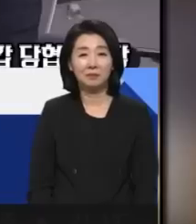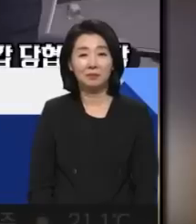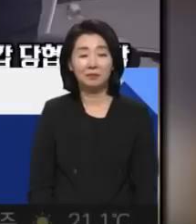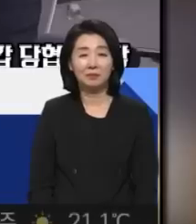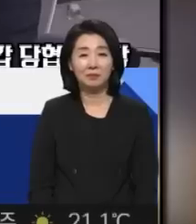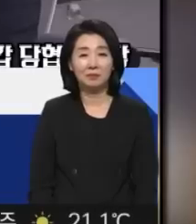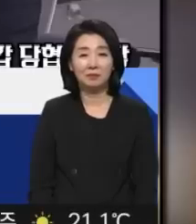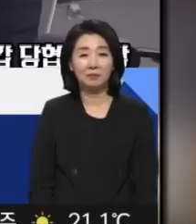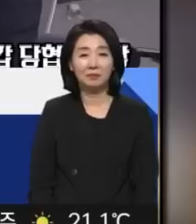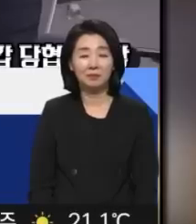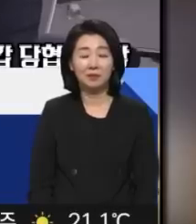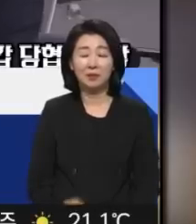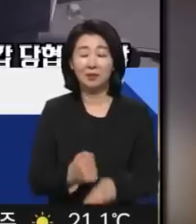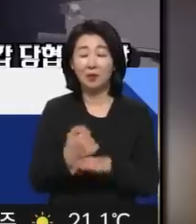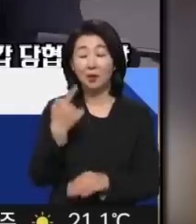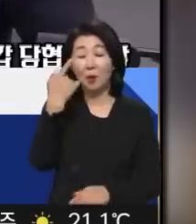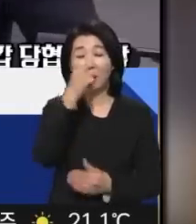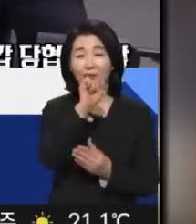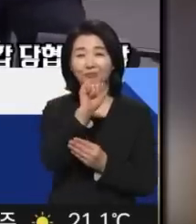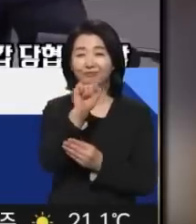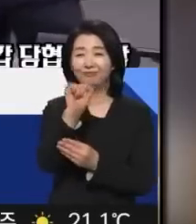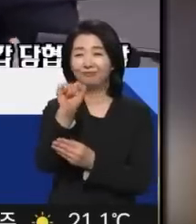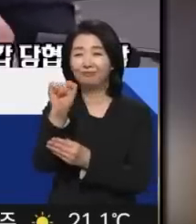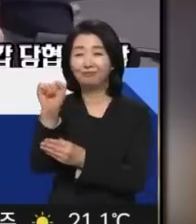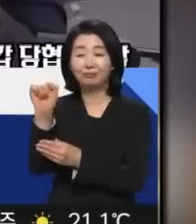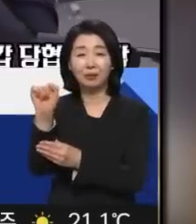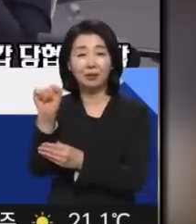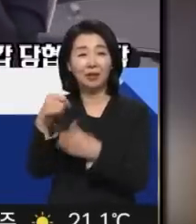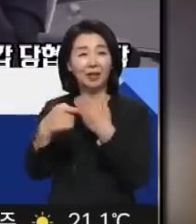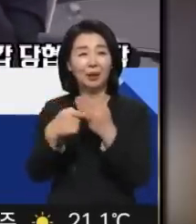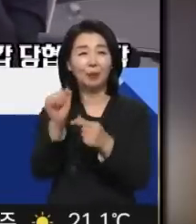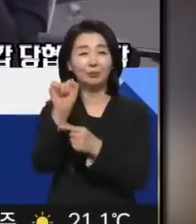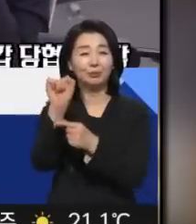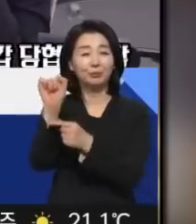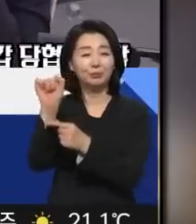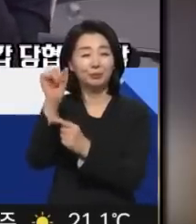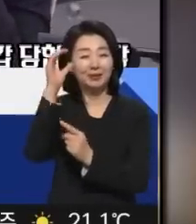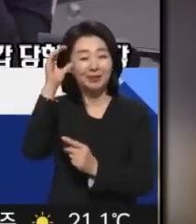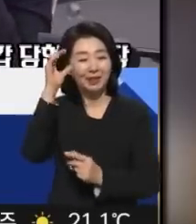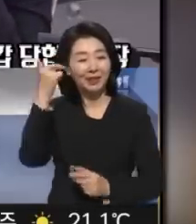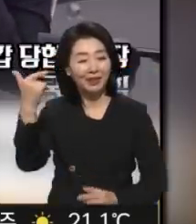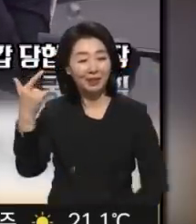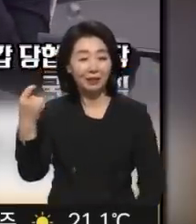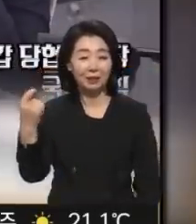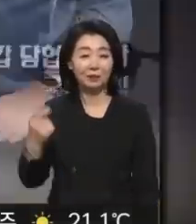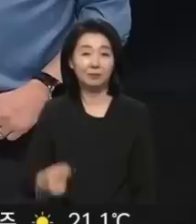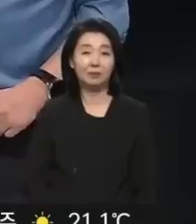좀 얼굴마담 내지는 포장지 역할을 지금 기대하고 있는 거 아닌가.